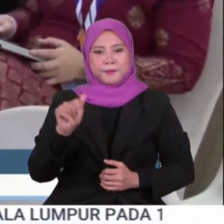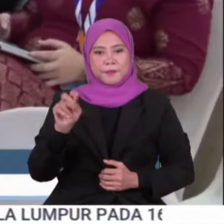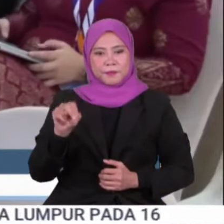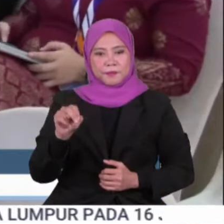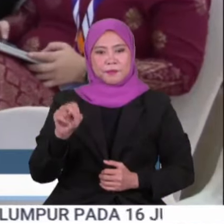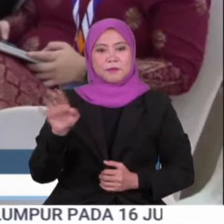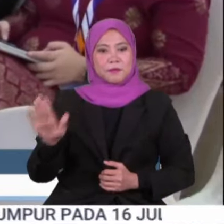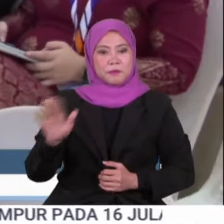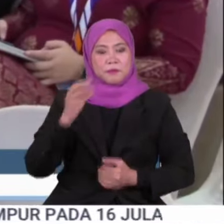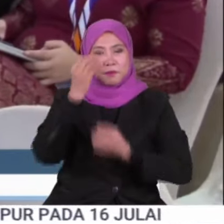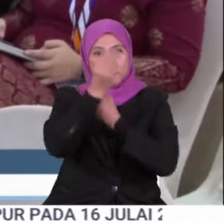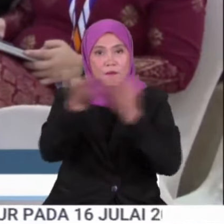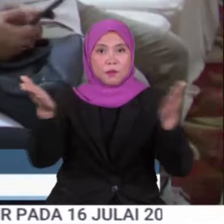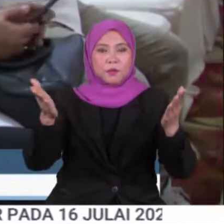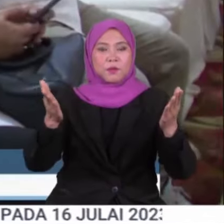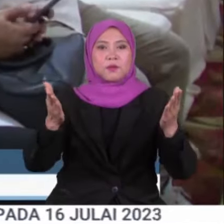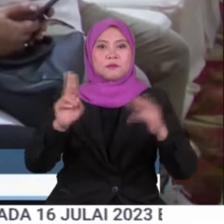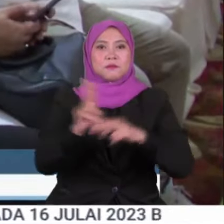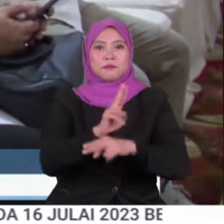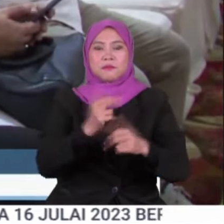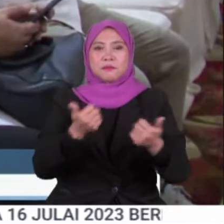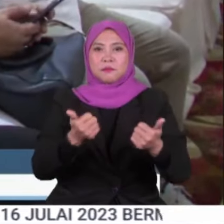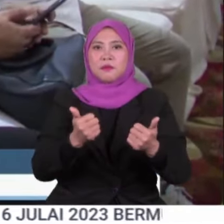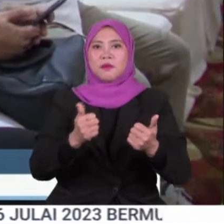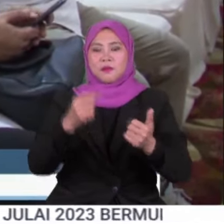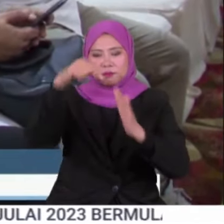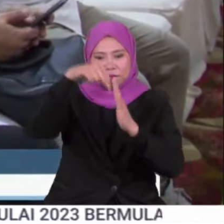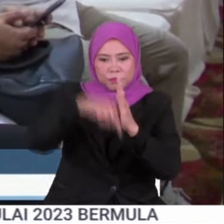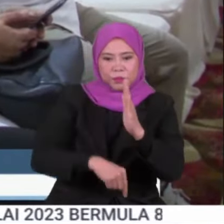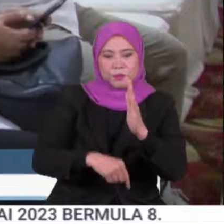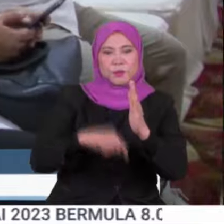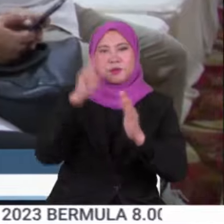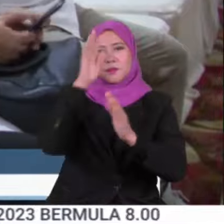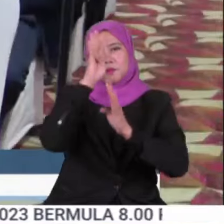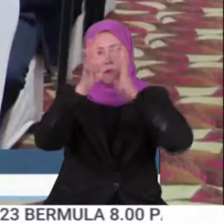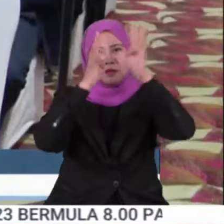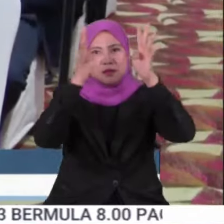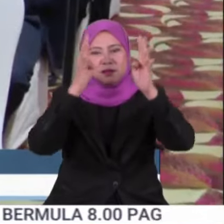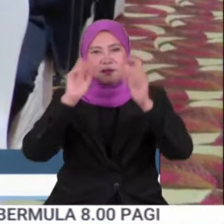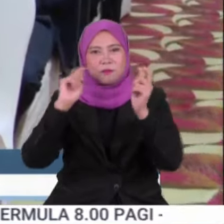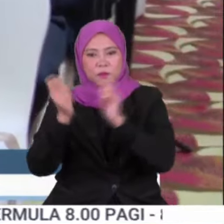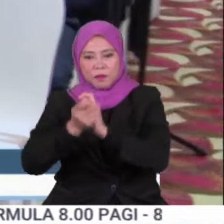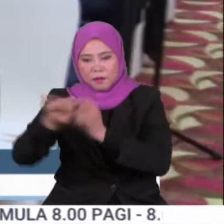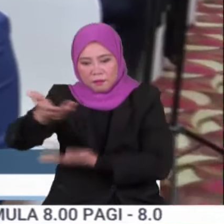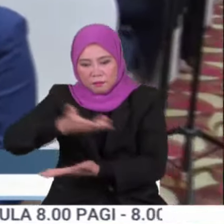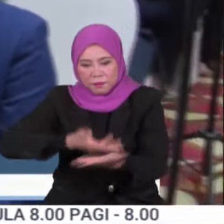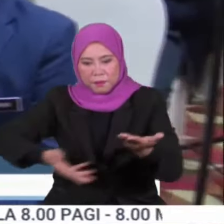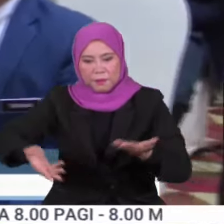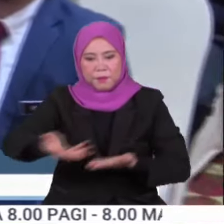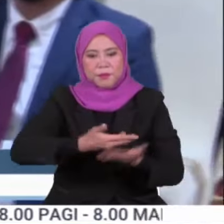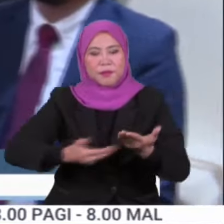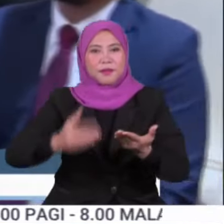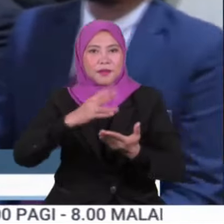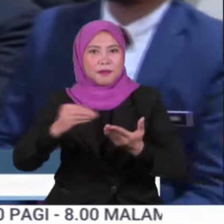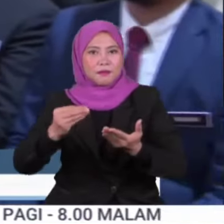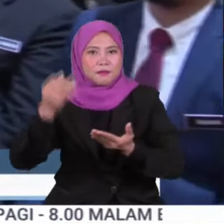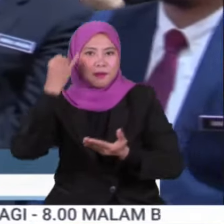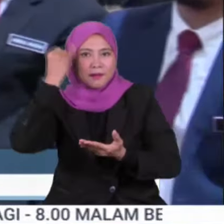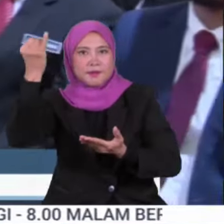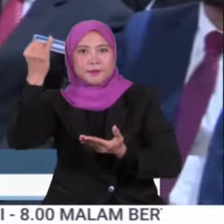Roland memberitahu ia merupakan platform berharga untuk mendalami inovasi, bertukar pandangan dan meneroka pelbagai